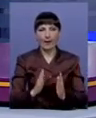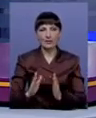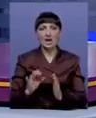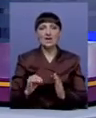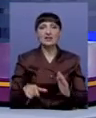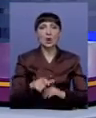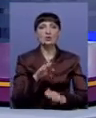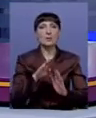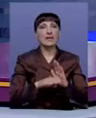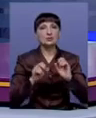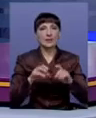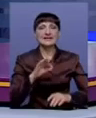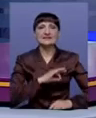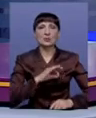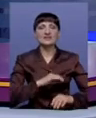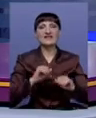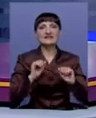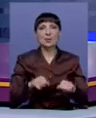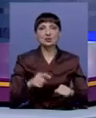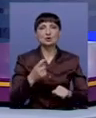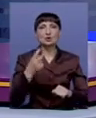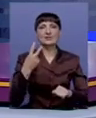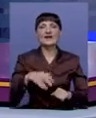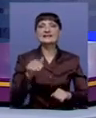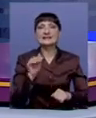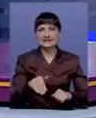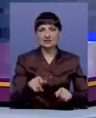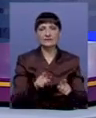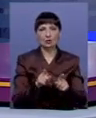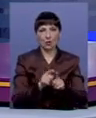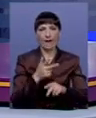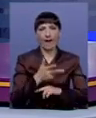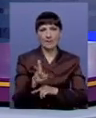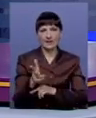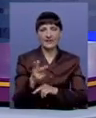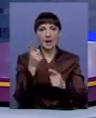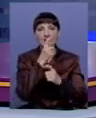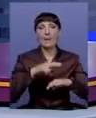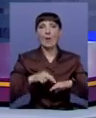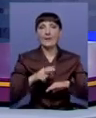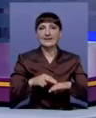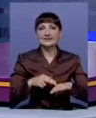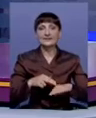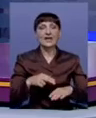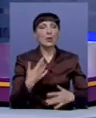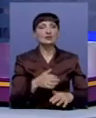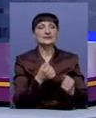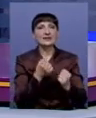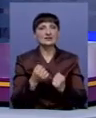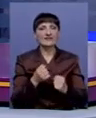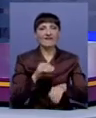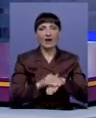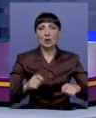дорожной безопасности используются возможности 120 тысяч таких систем. По данным полиции, одним из сдерживающих